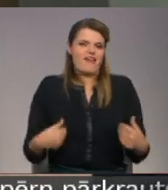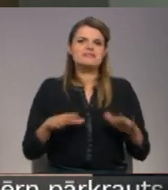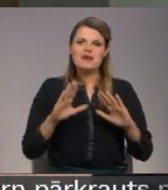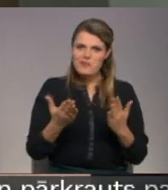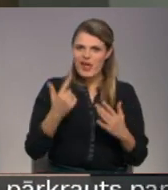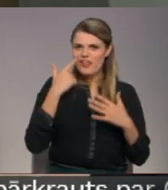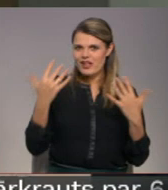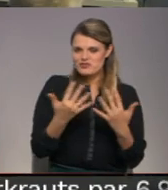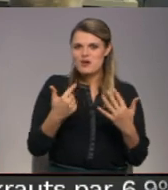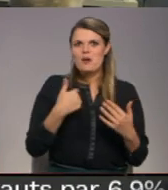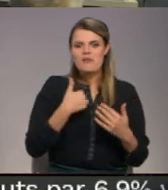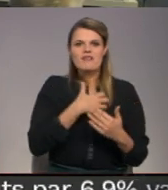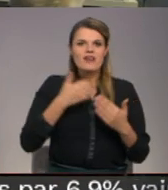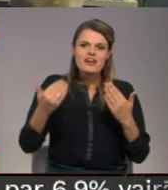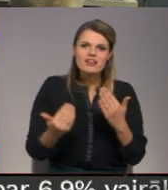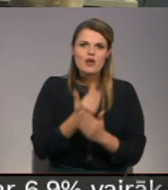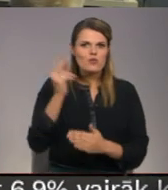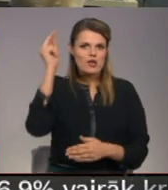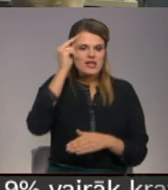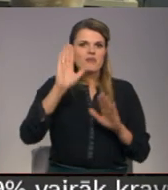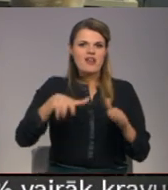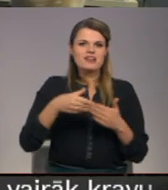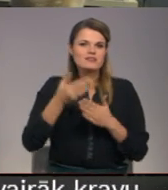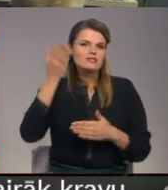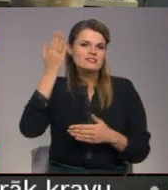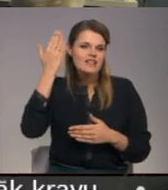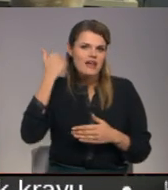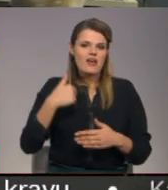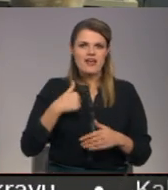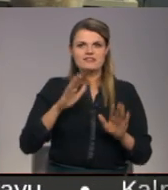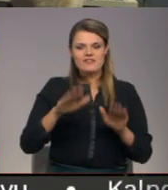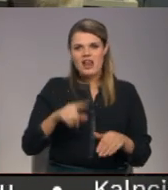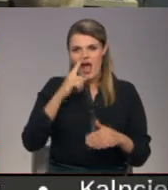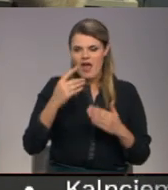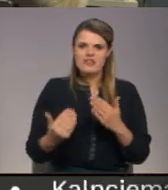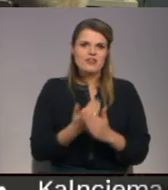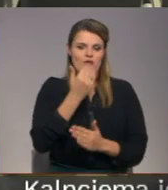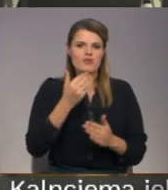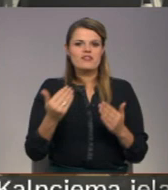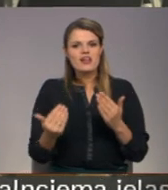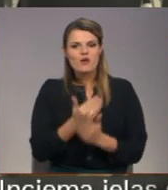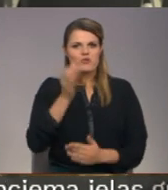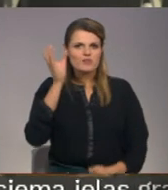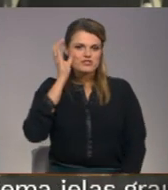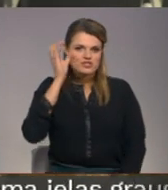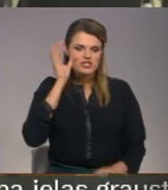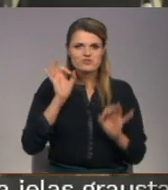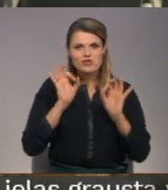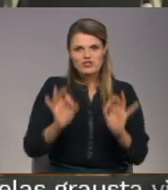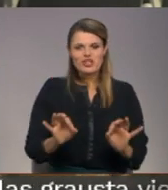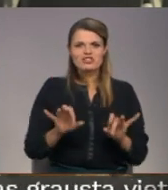es domāju, ka man kaut ko jaunu vajag, lai to savu senatnīgumu es varētu atjaunot ar jaunām zināšanām